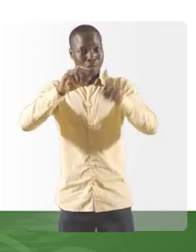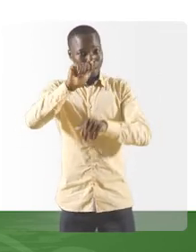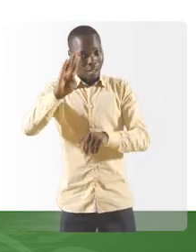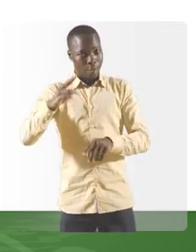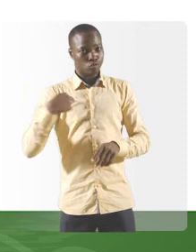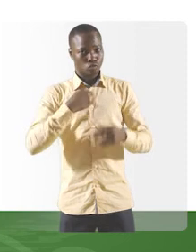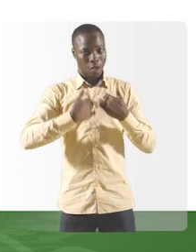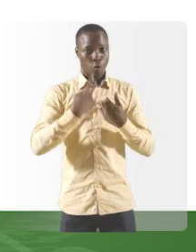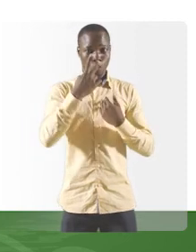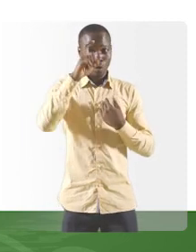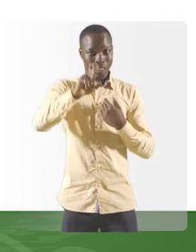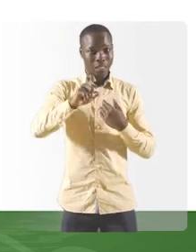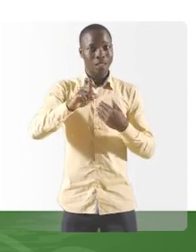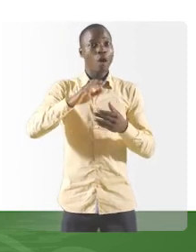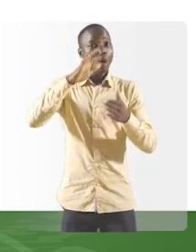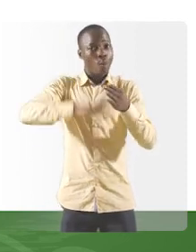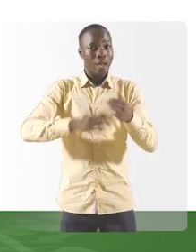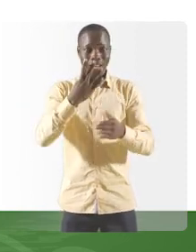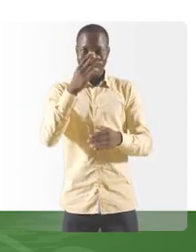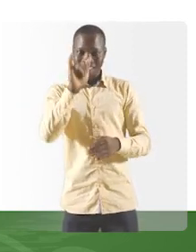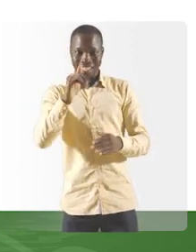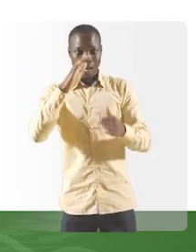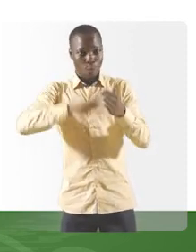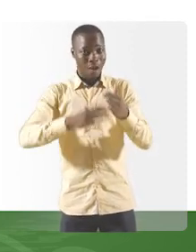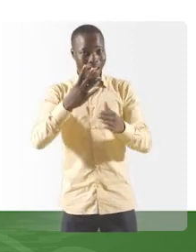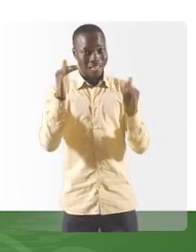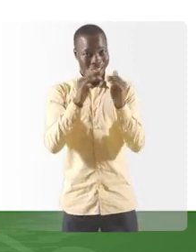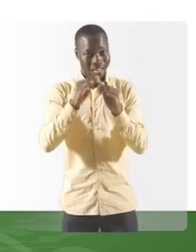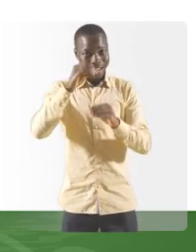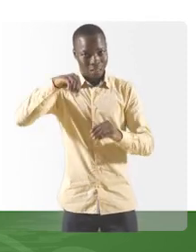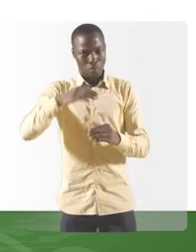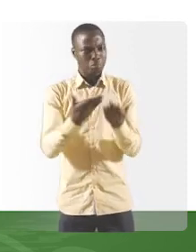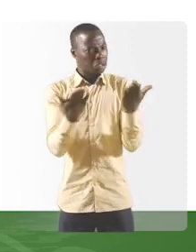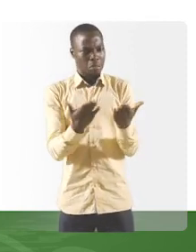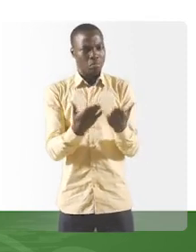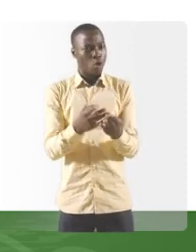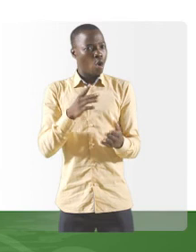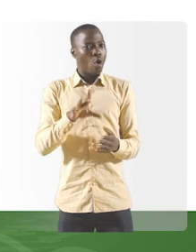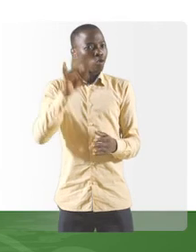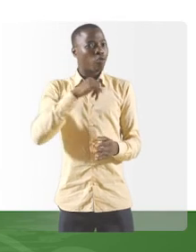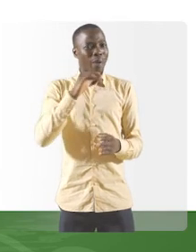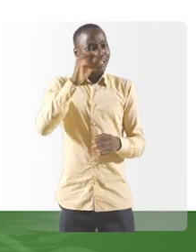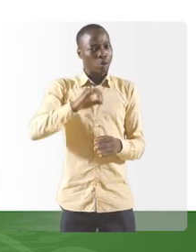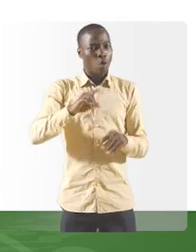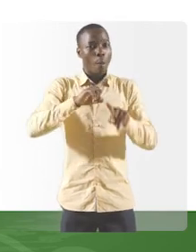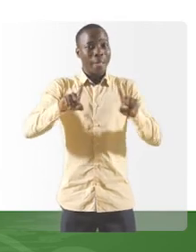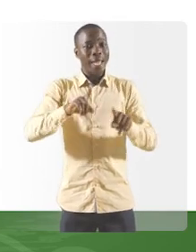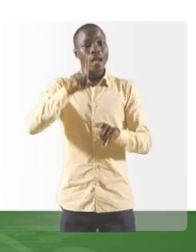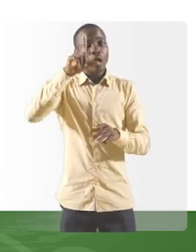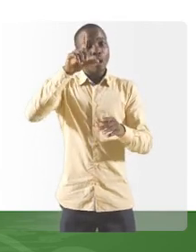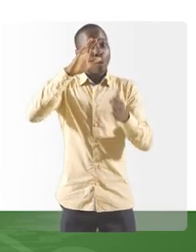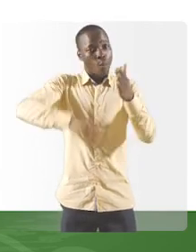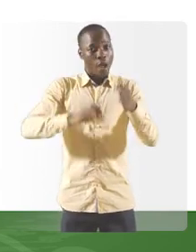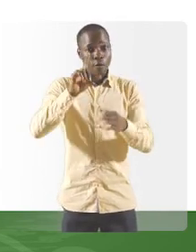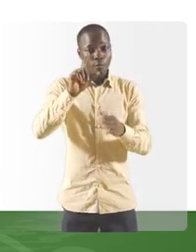a 2x moins 4y moins 4 égale à 0. Ici, on ne trouve pas 0, on trouve moins 20. Donc, on conclut en disant que le